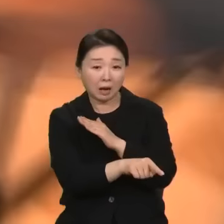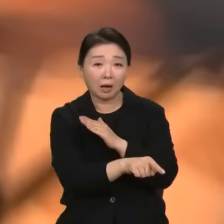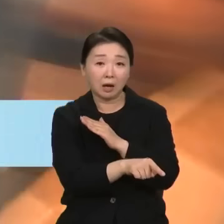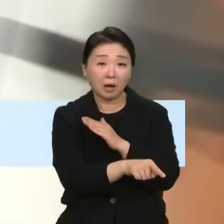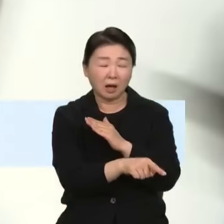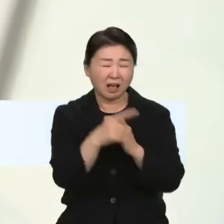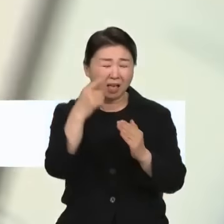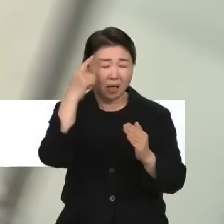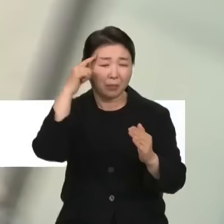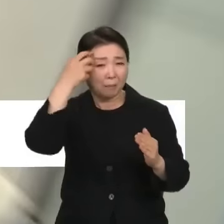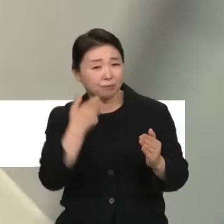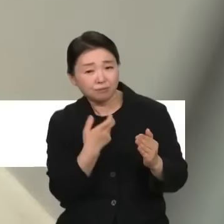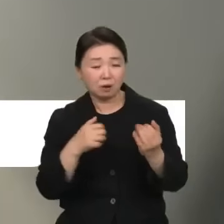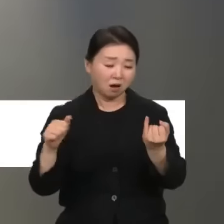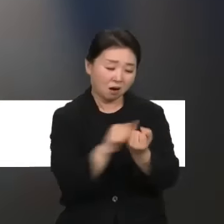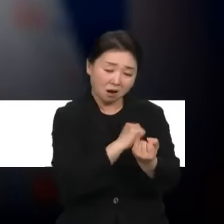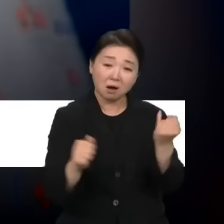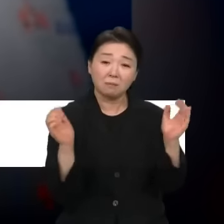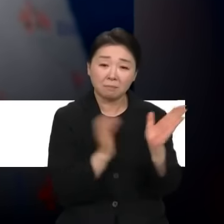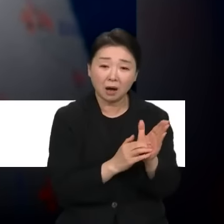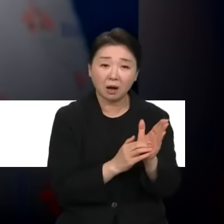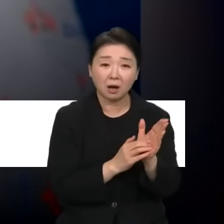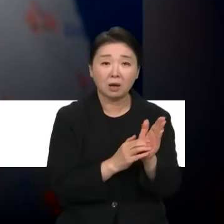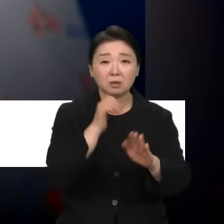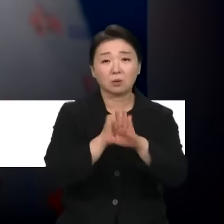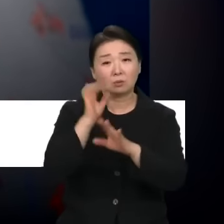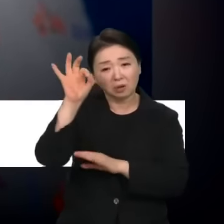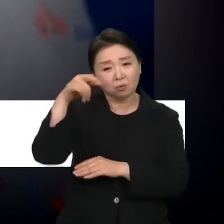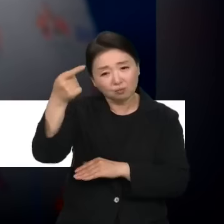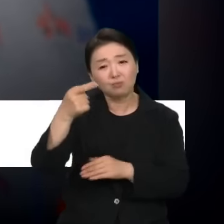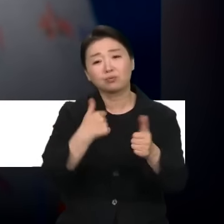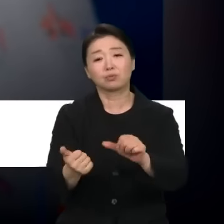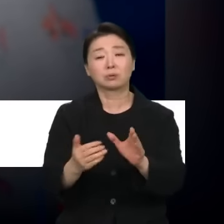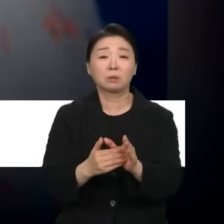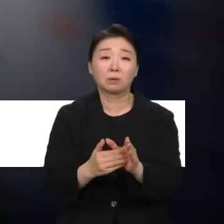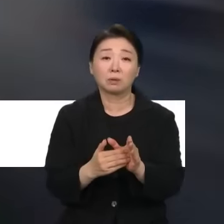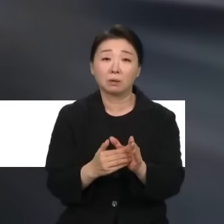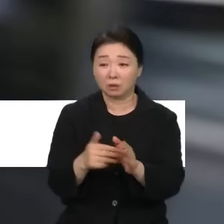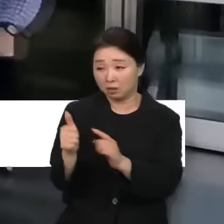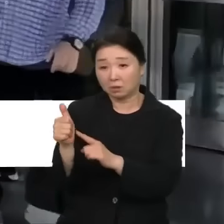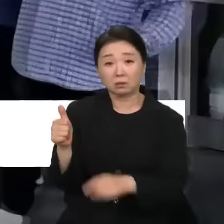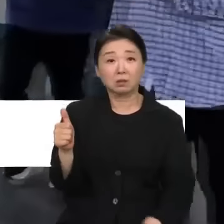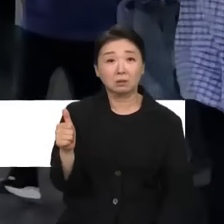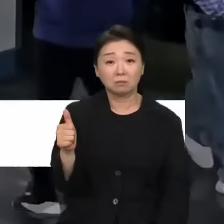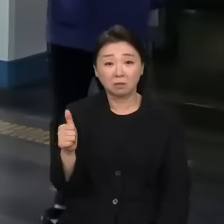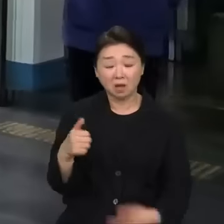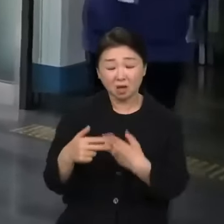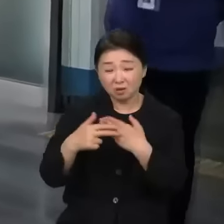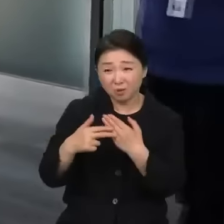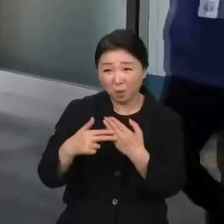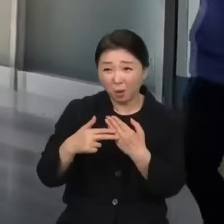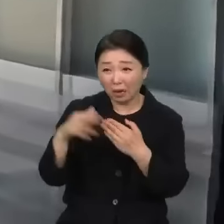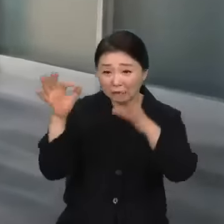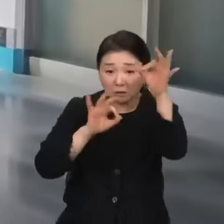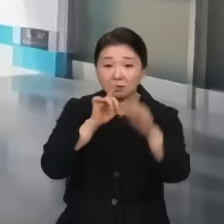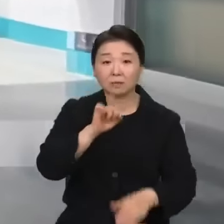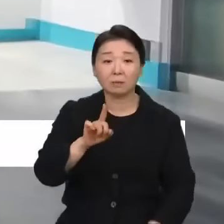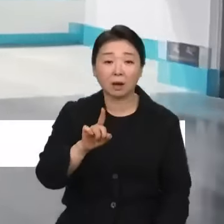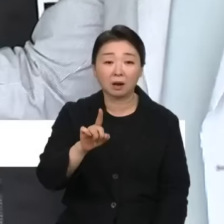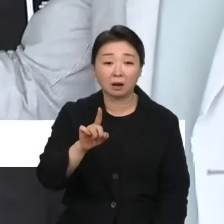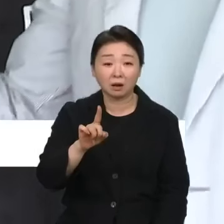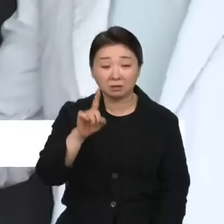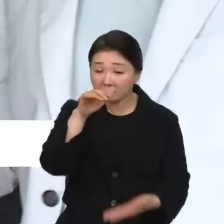생길 만큼 때렸고 효정 씨는 열흘 뒤 사망했습니다. 하지만 김 씨는 의료 과실을 주장했습니다. 반성하고